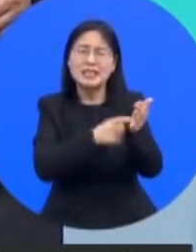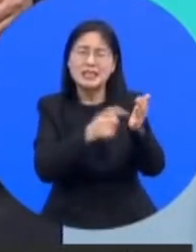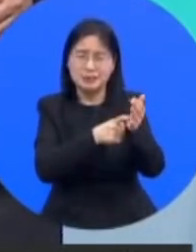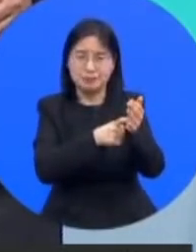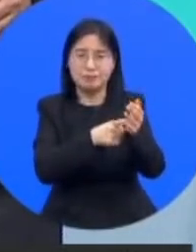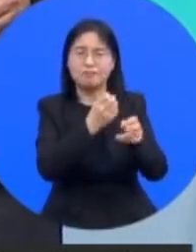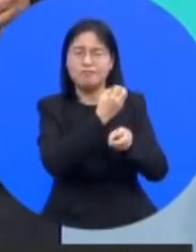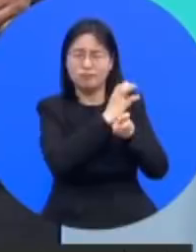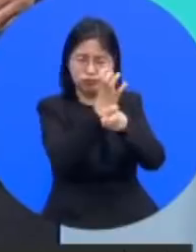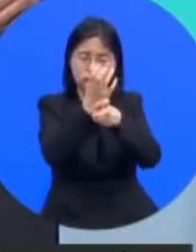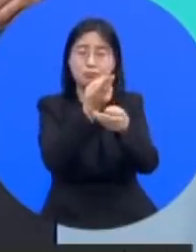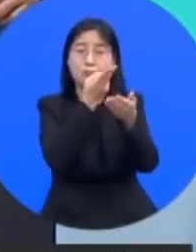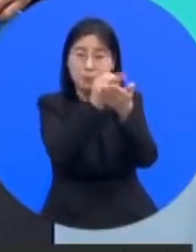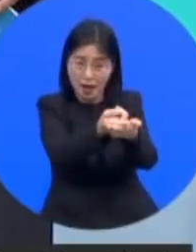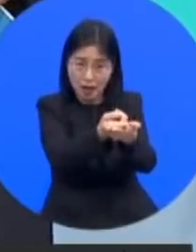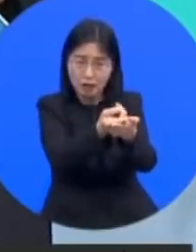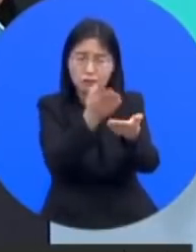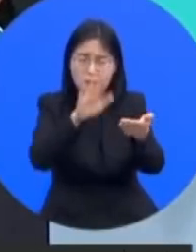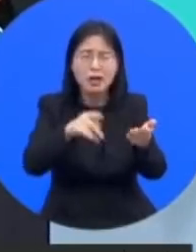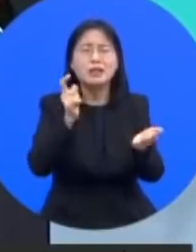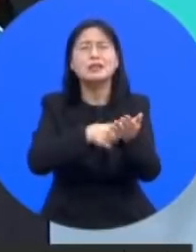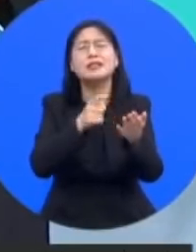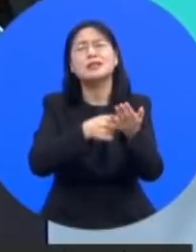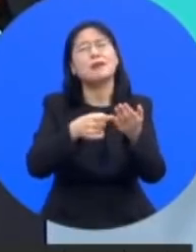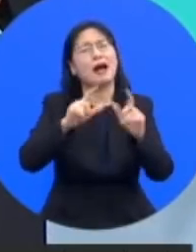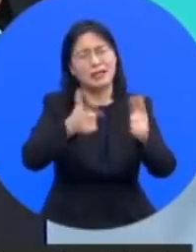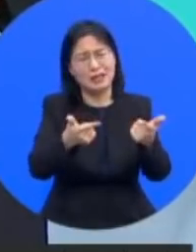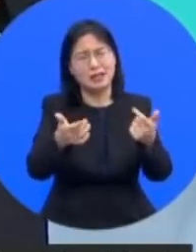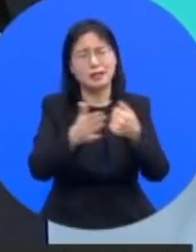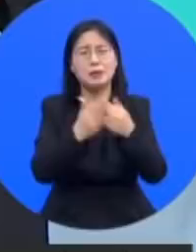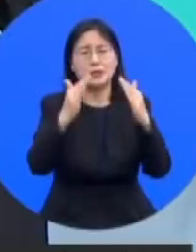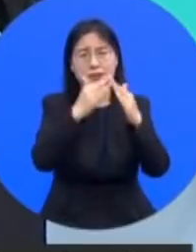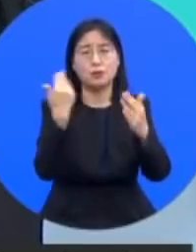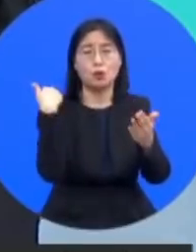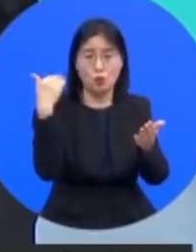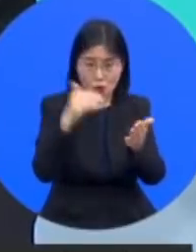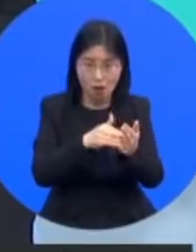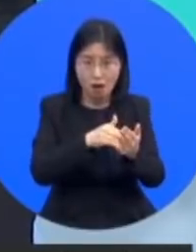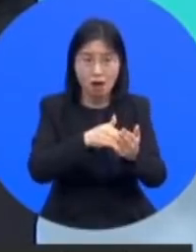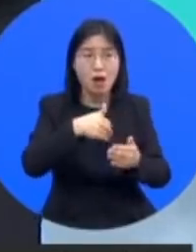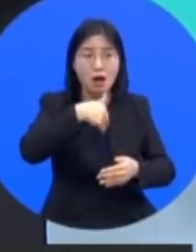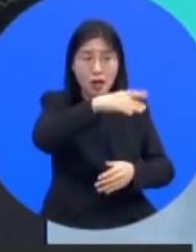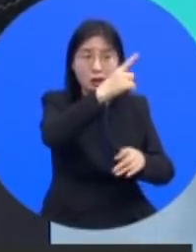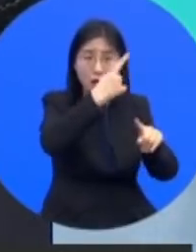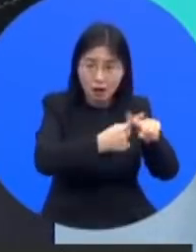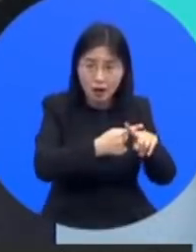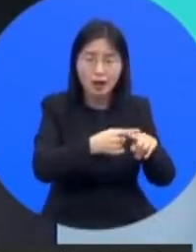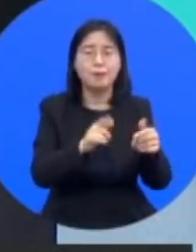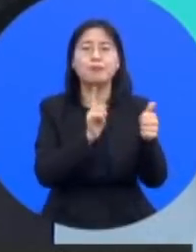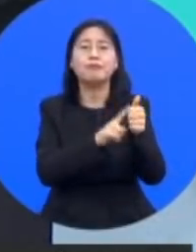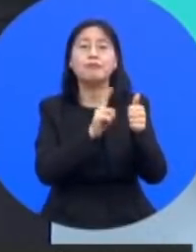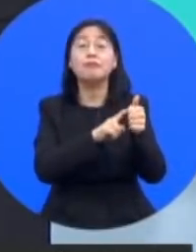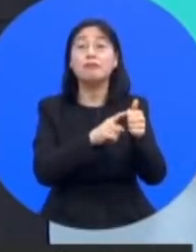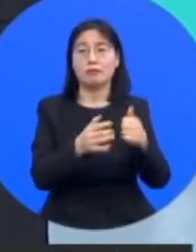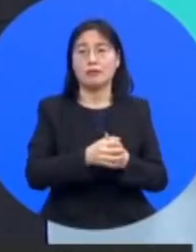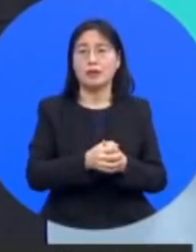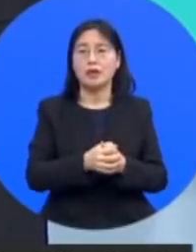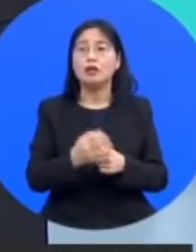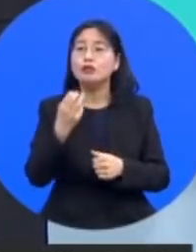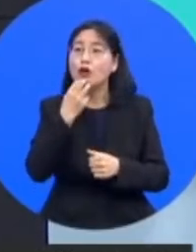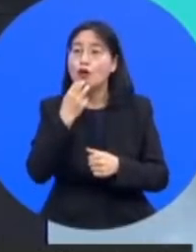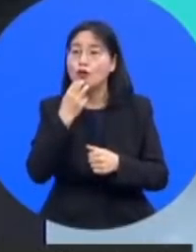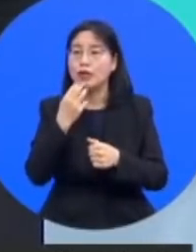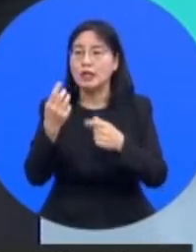아니라는 판단 하에 다시 집으로 돌아갔습니다 그런데 이 과정에서 홍 부총리가 김현수 서울대 병원장 과 통화를